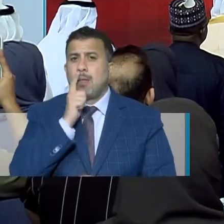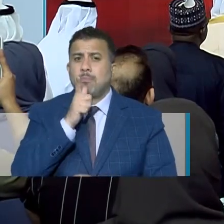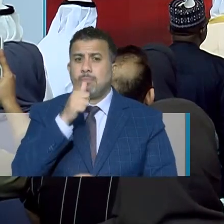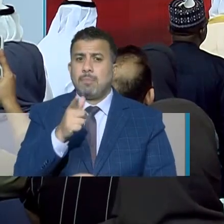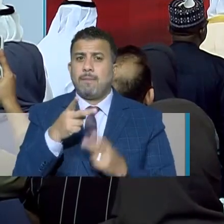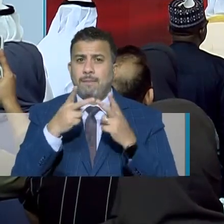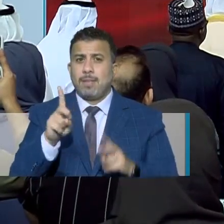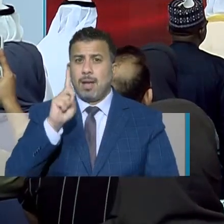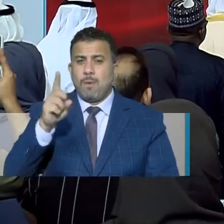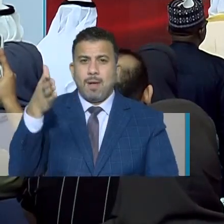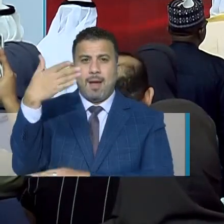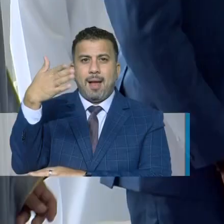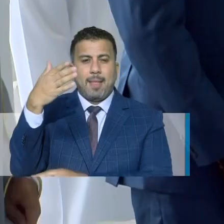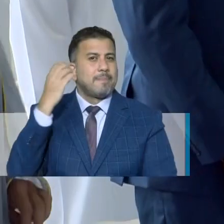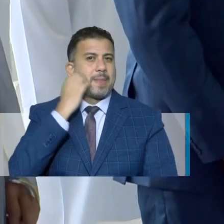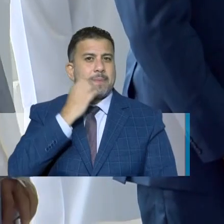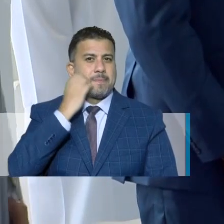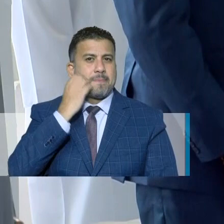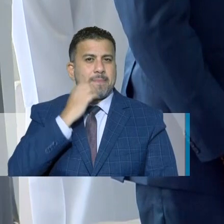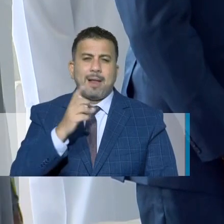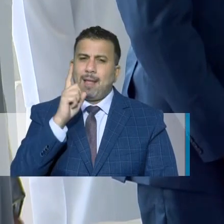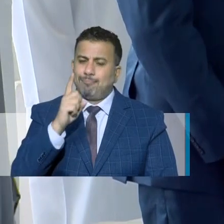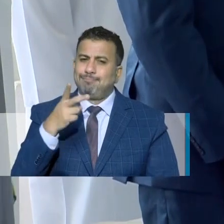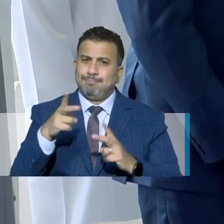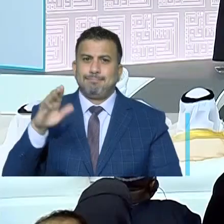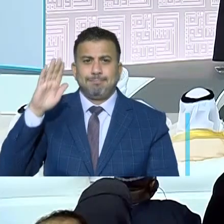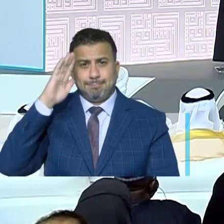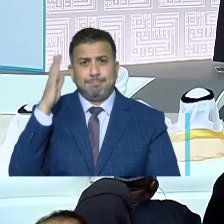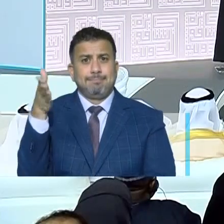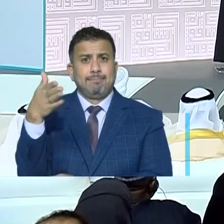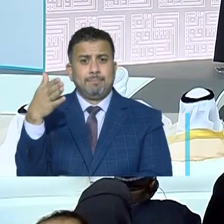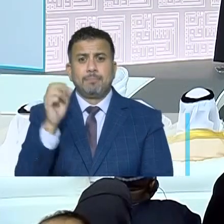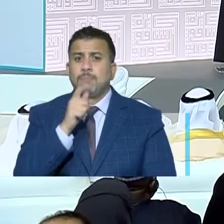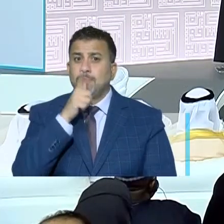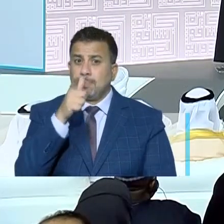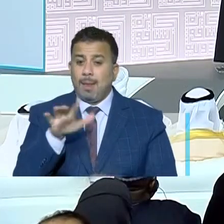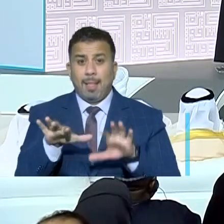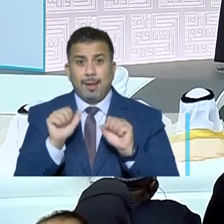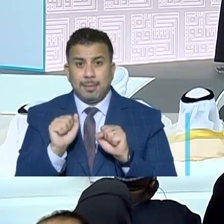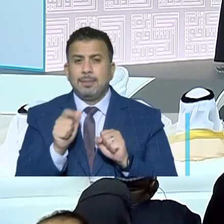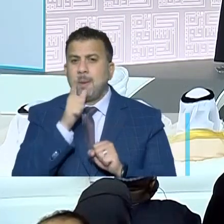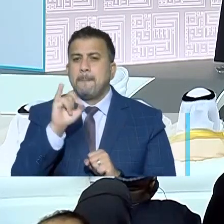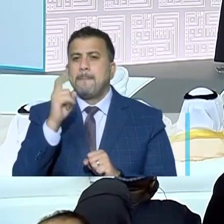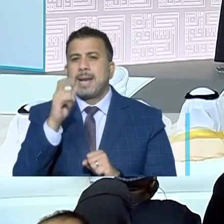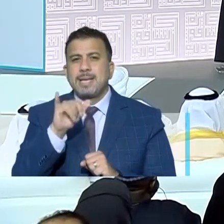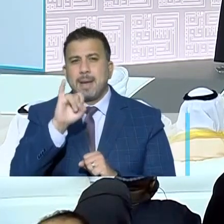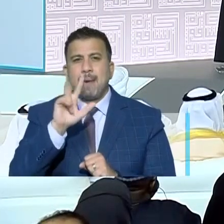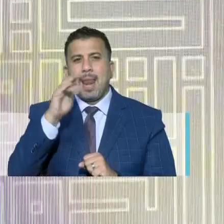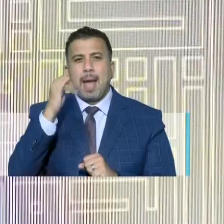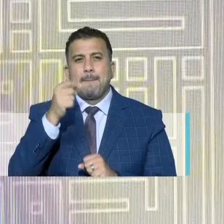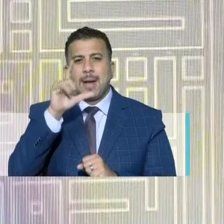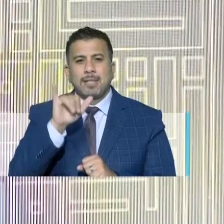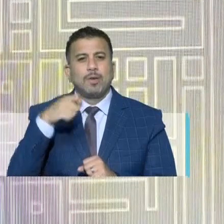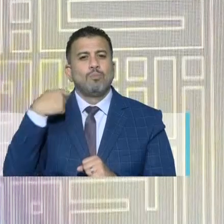استهل بالسلام الوطني لدوله الامارات العربيه المتحده لتلقي بعد ذلك مريم الحمادي مدير عام